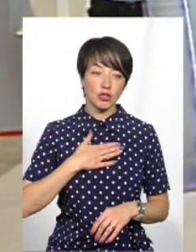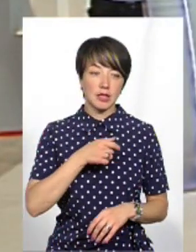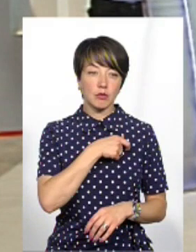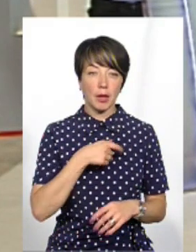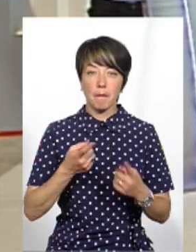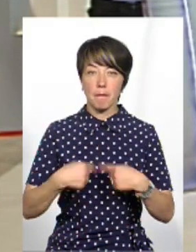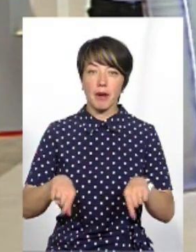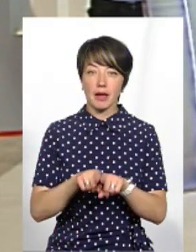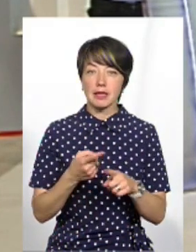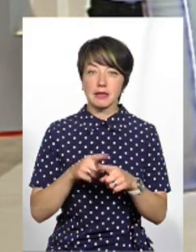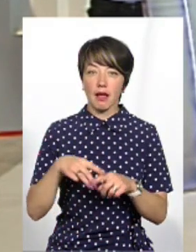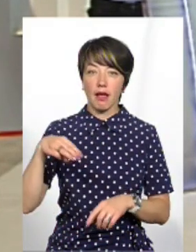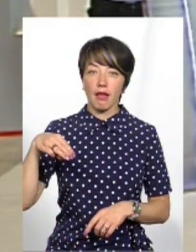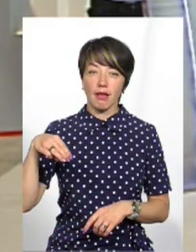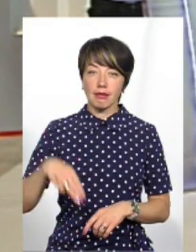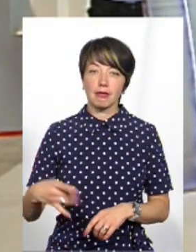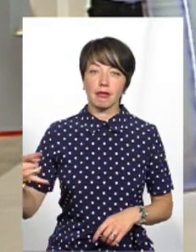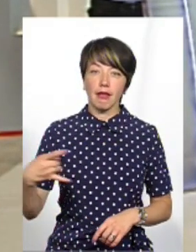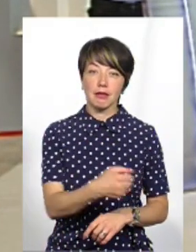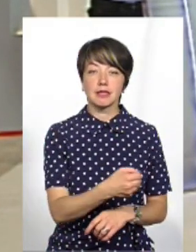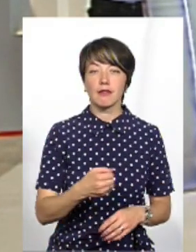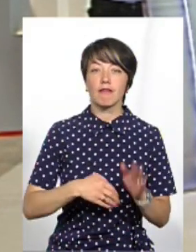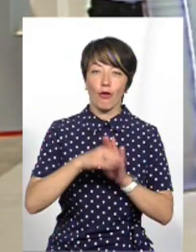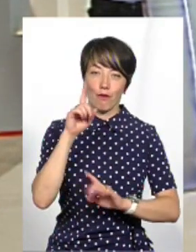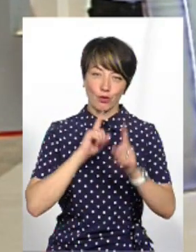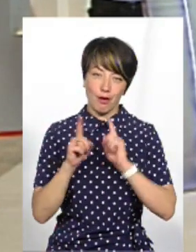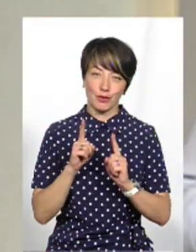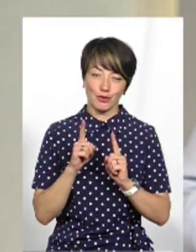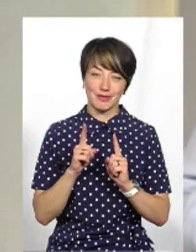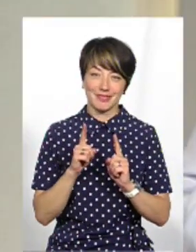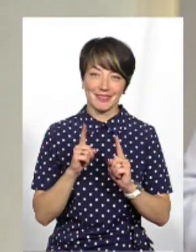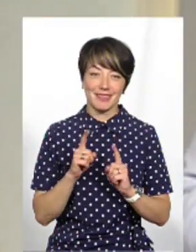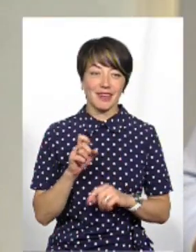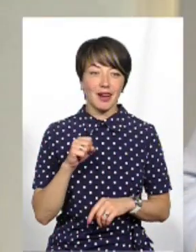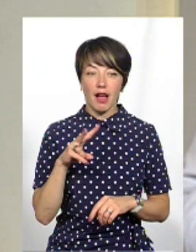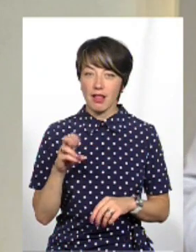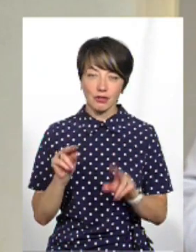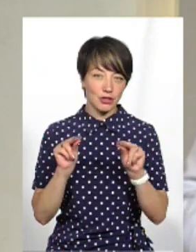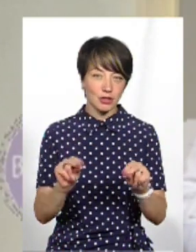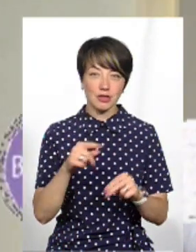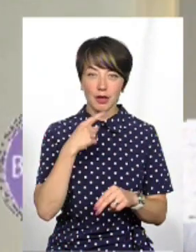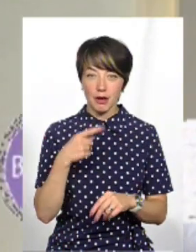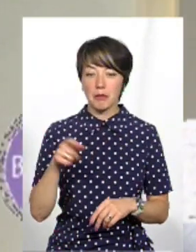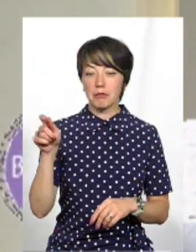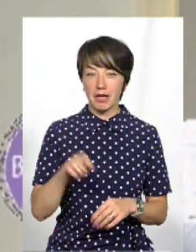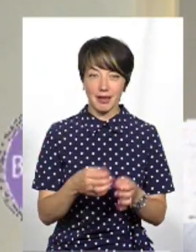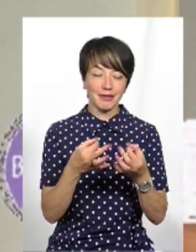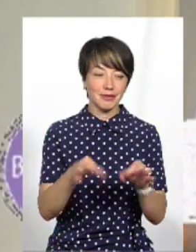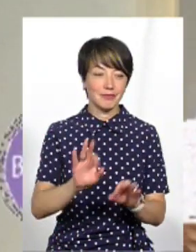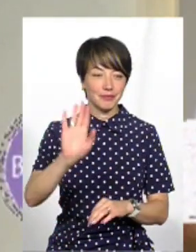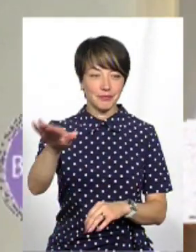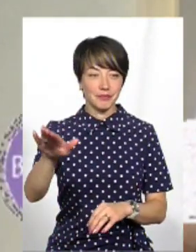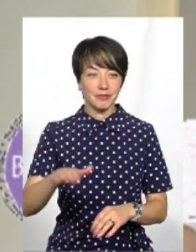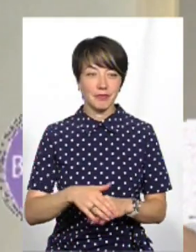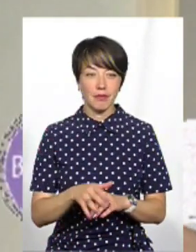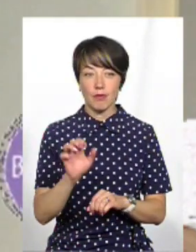зазвичай партія – це таксі у Верховну Раду. От, тому... Але, ну, будемо відвертими. Приїхав, можна відпустити. Так, приїхав,